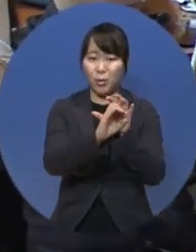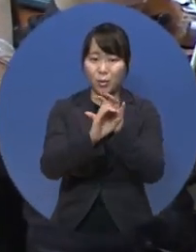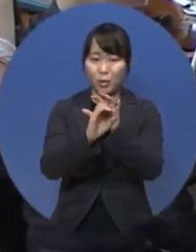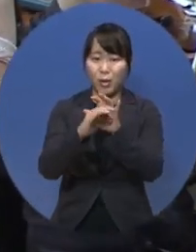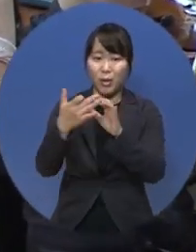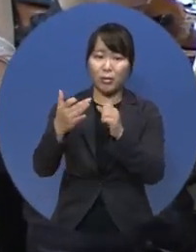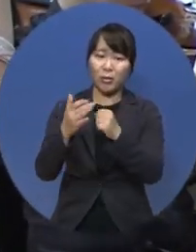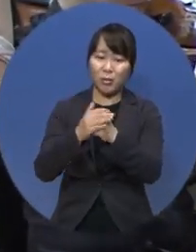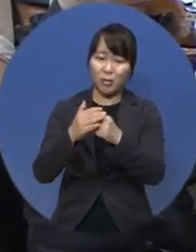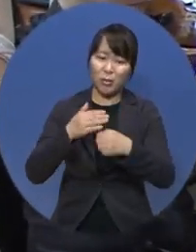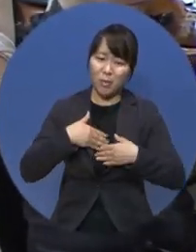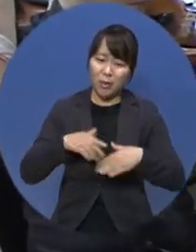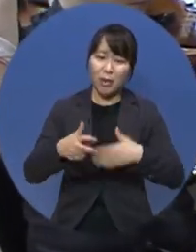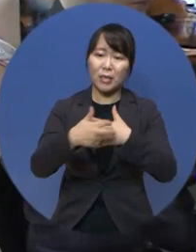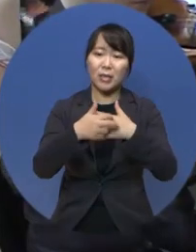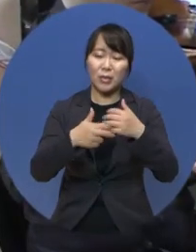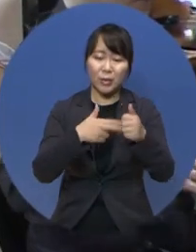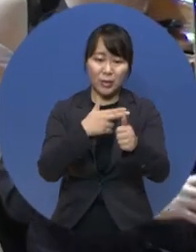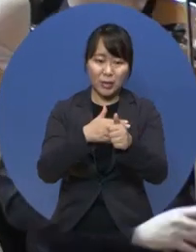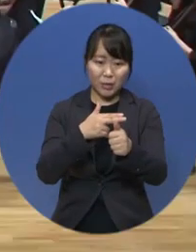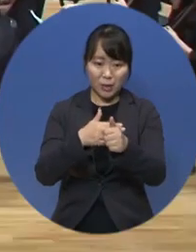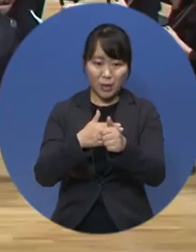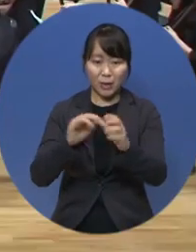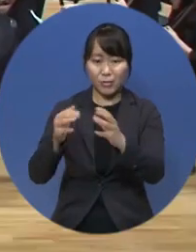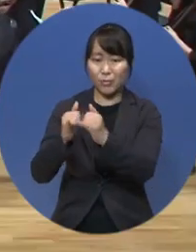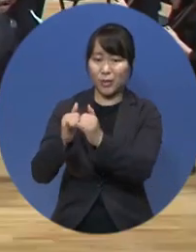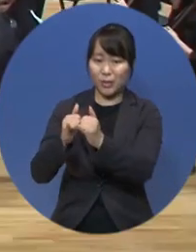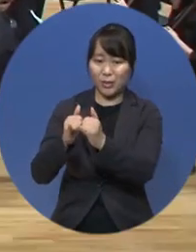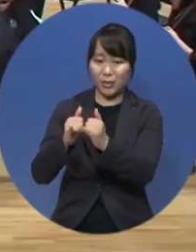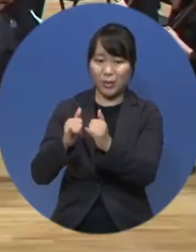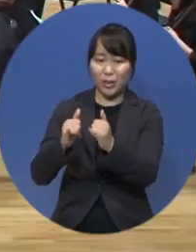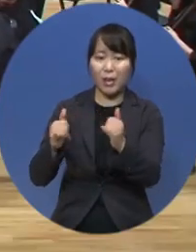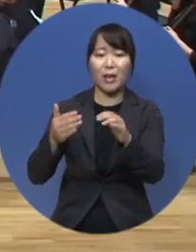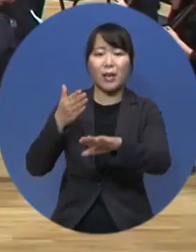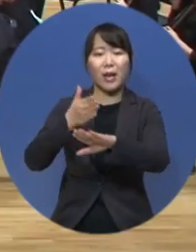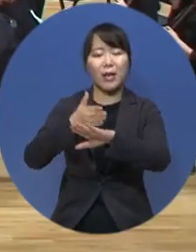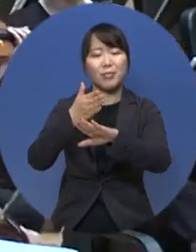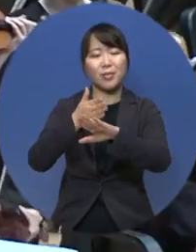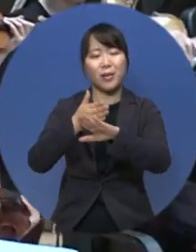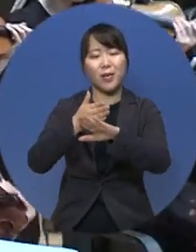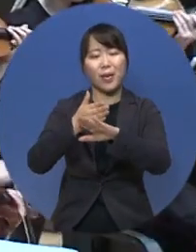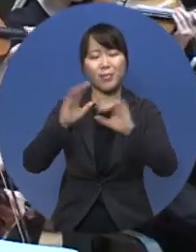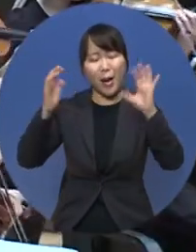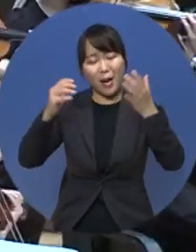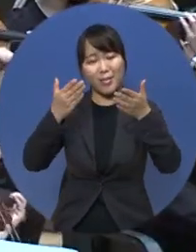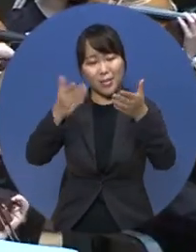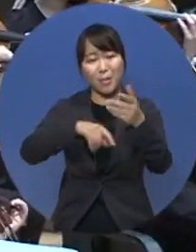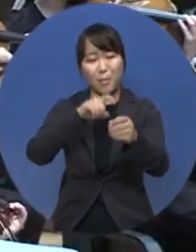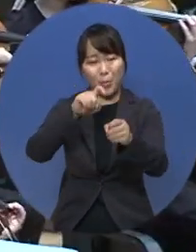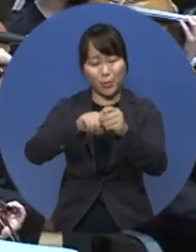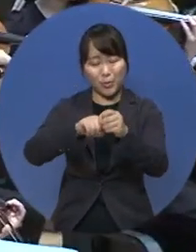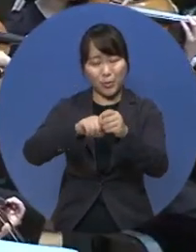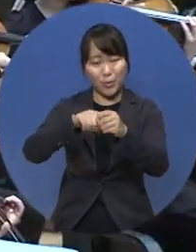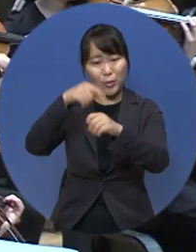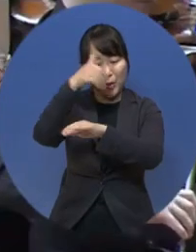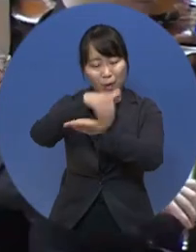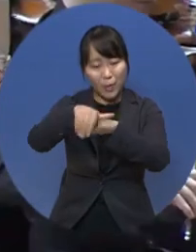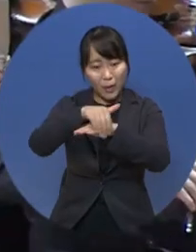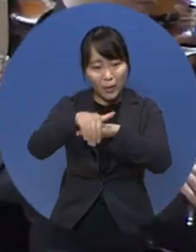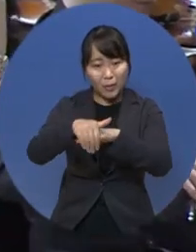식구로 지친 의료 징가 국민들에게 감사와 응원을 전 하다 는 취지로 기획되었으며